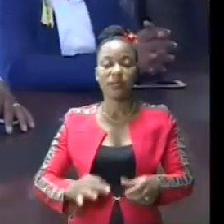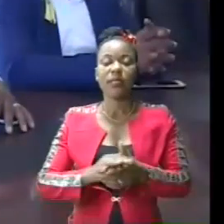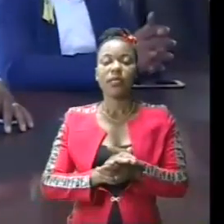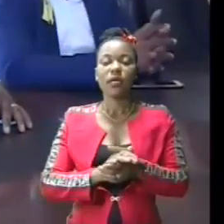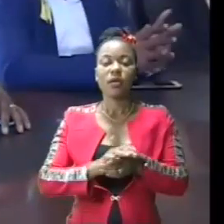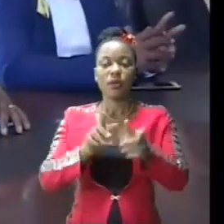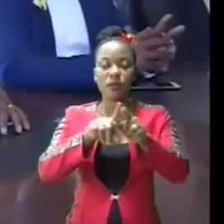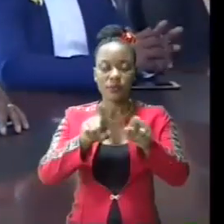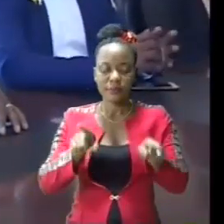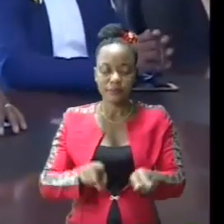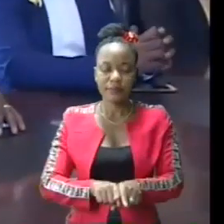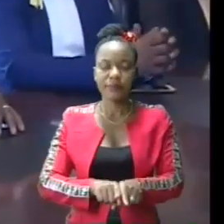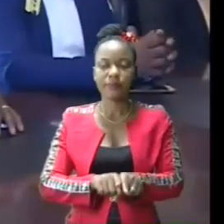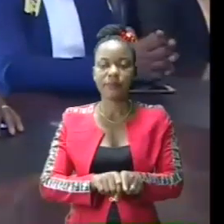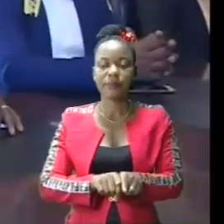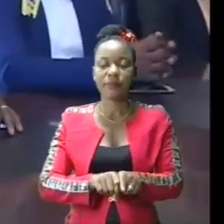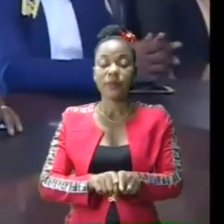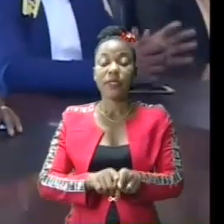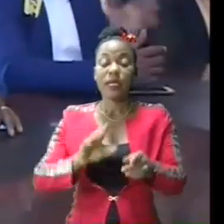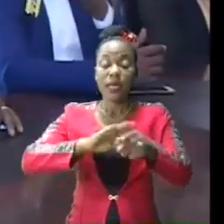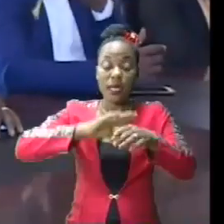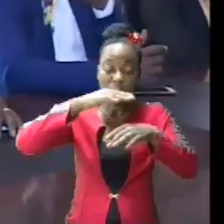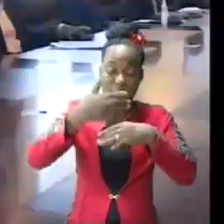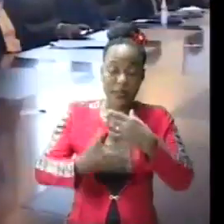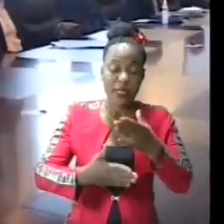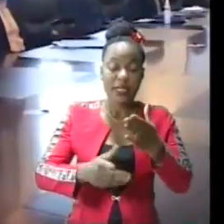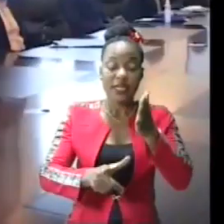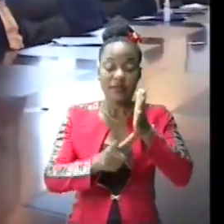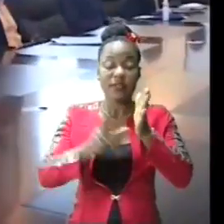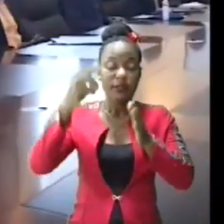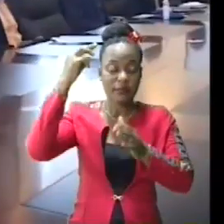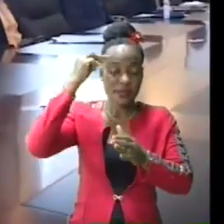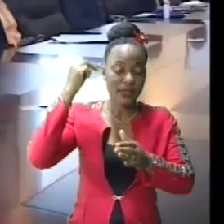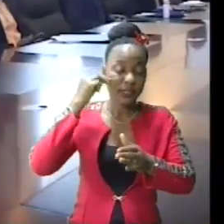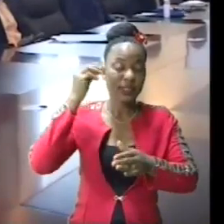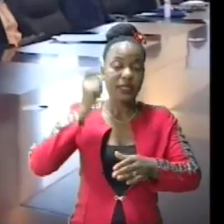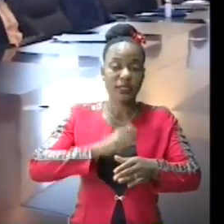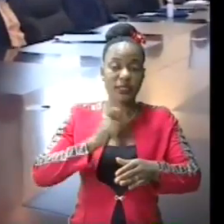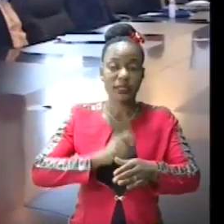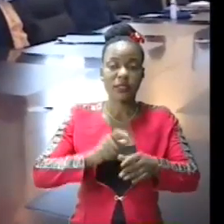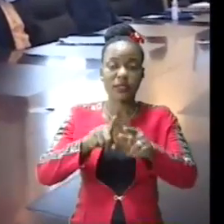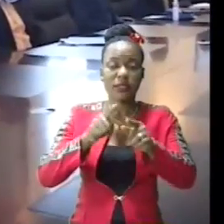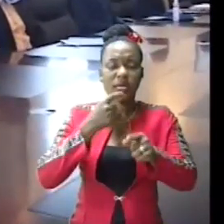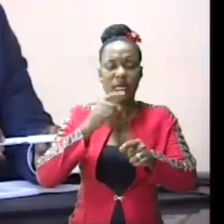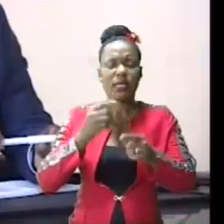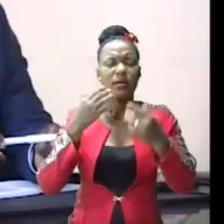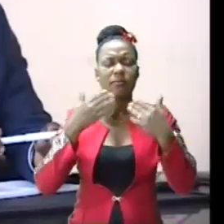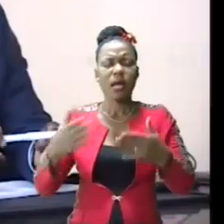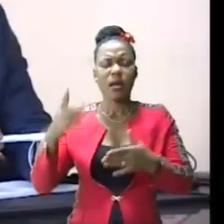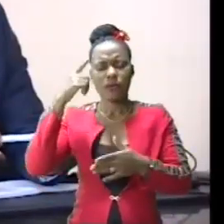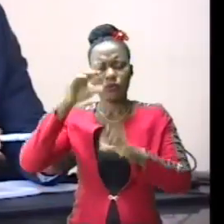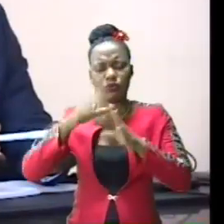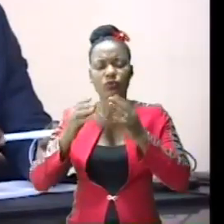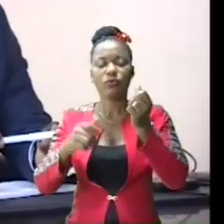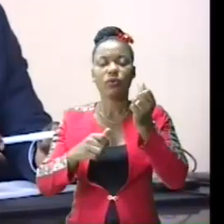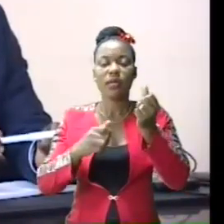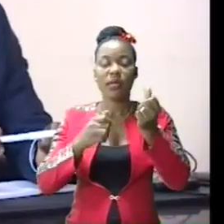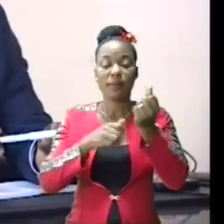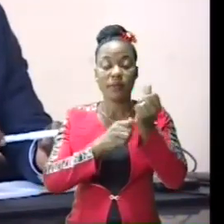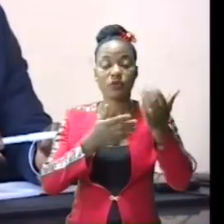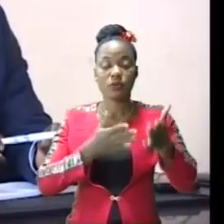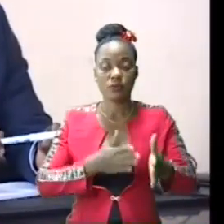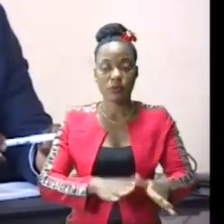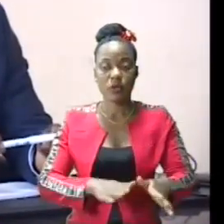Tshisekedi Tshilombo. Ensuite, le vice-ministre de la Justice a déploré les morts et autres actes de violence